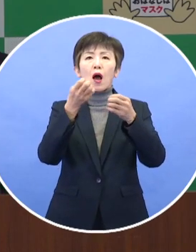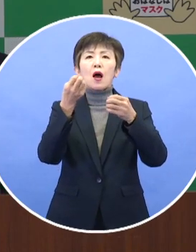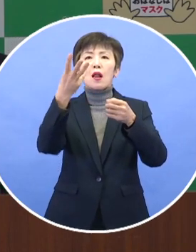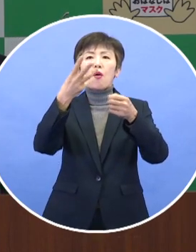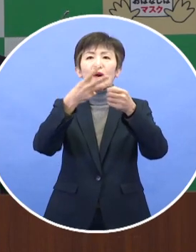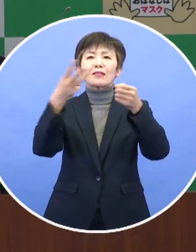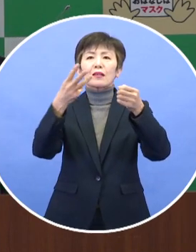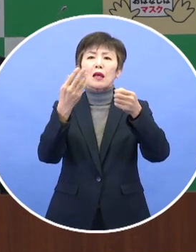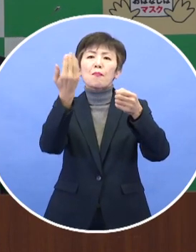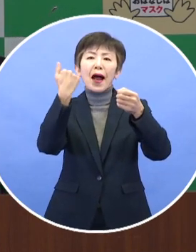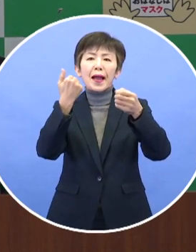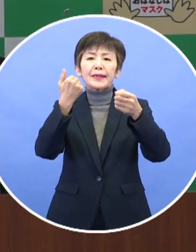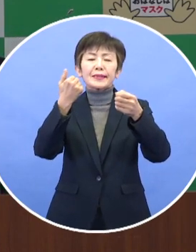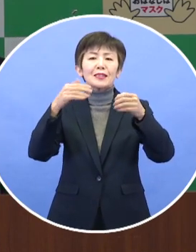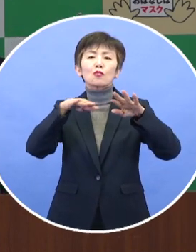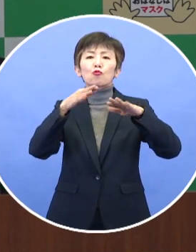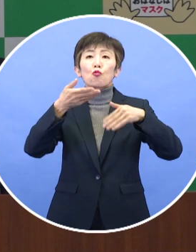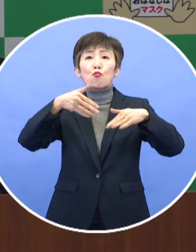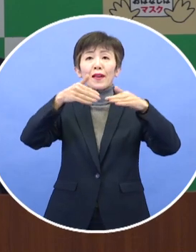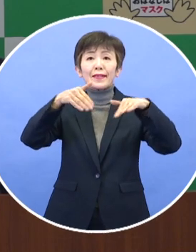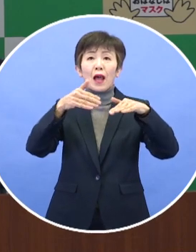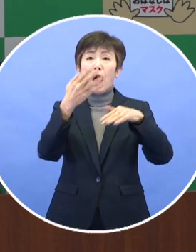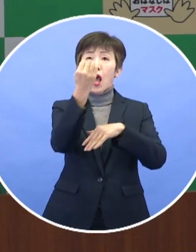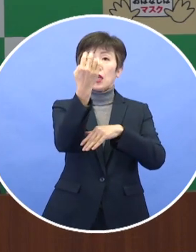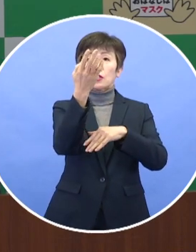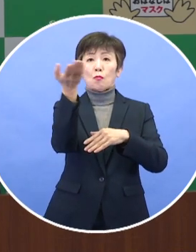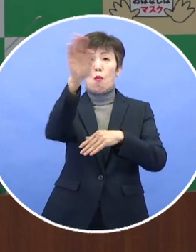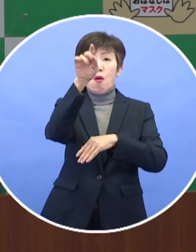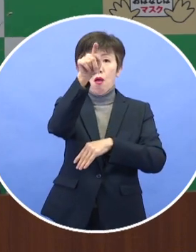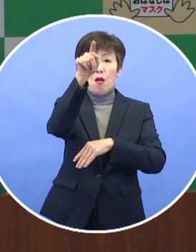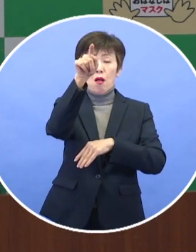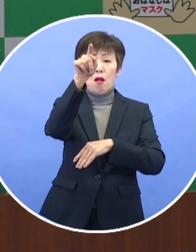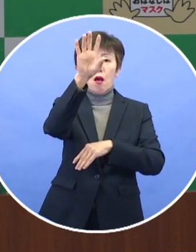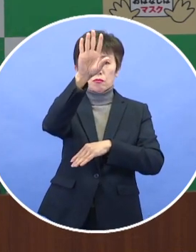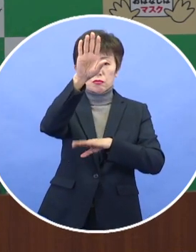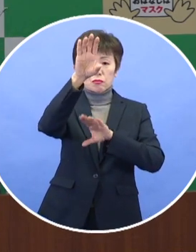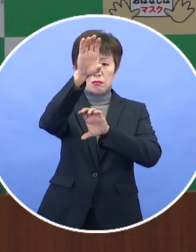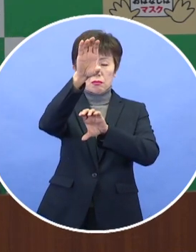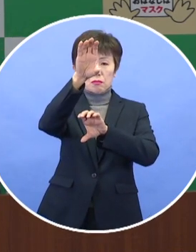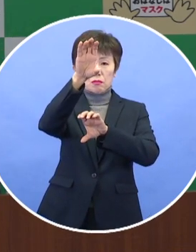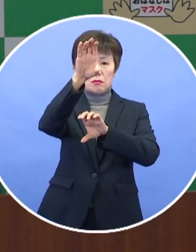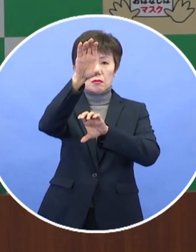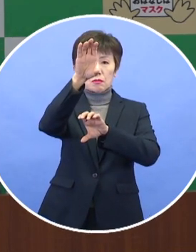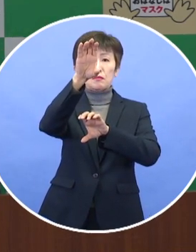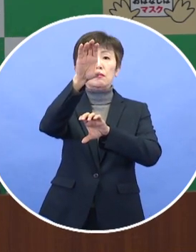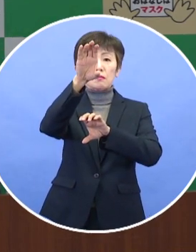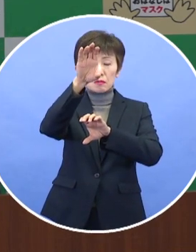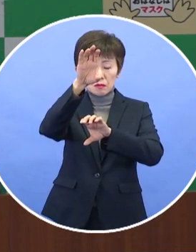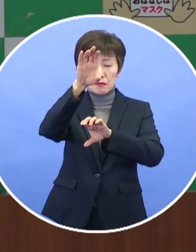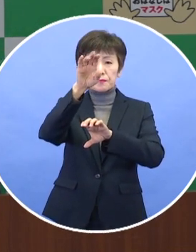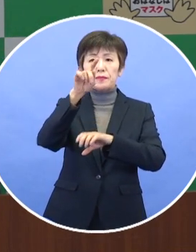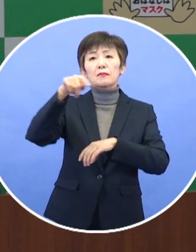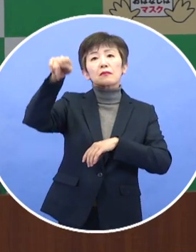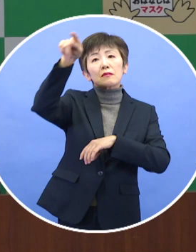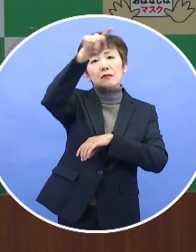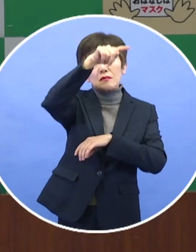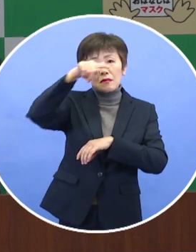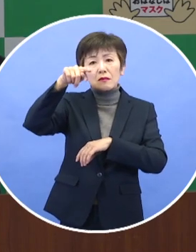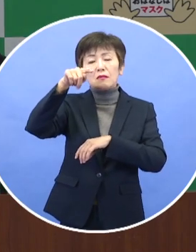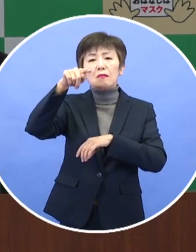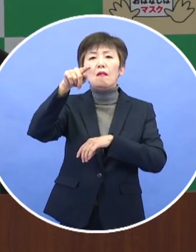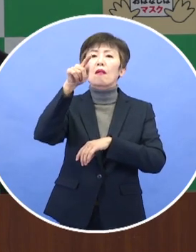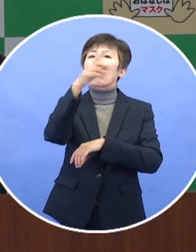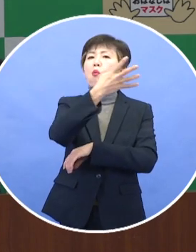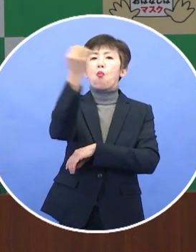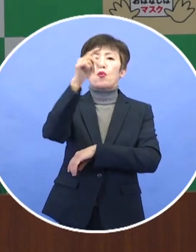で、今年生まれた子どもの数よりもですね、さらに、育休を取った男性職員が多いと、